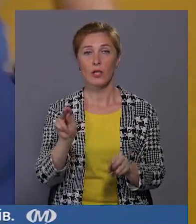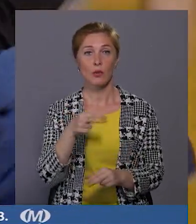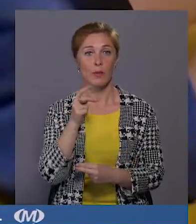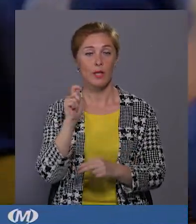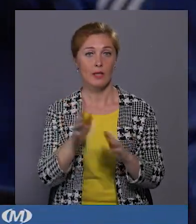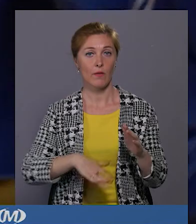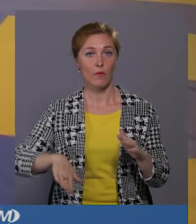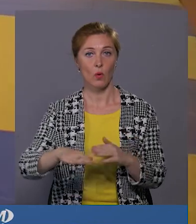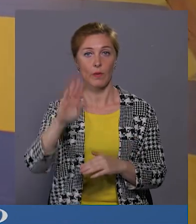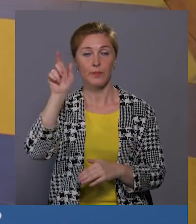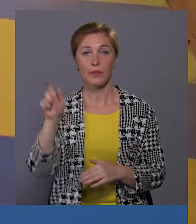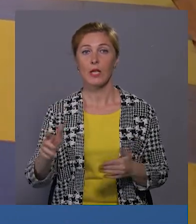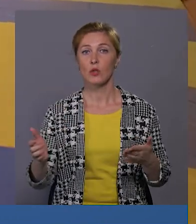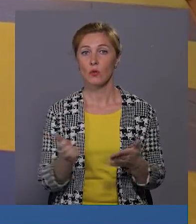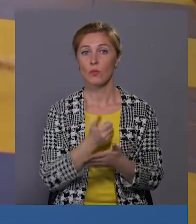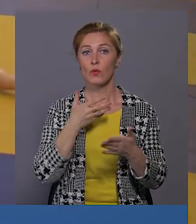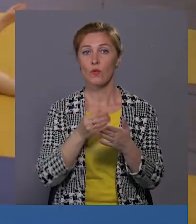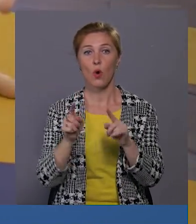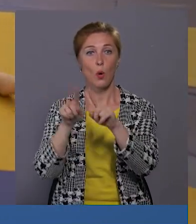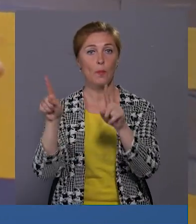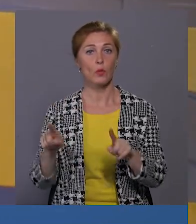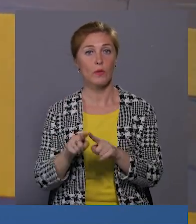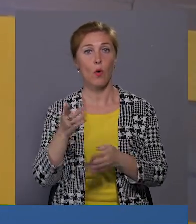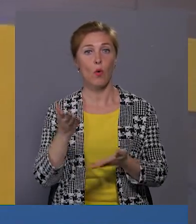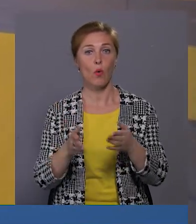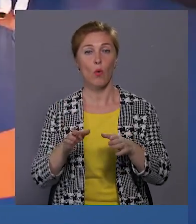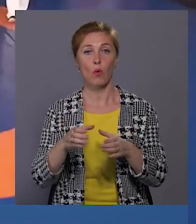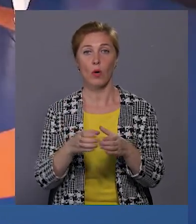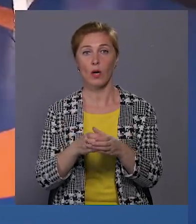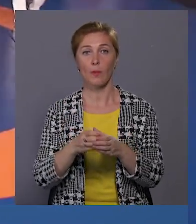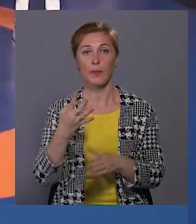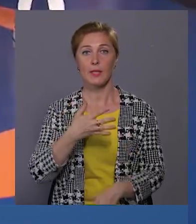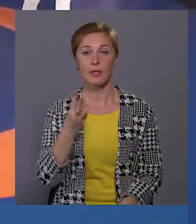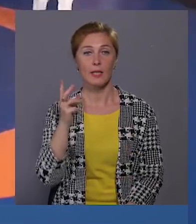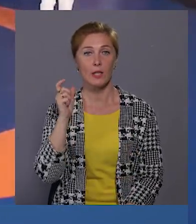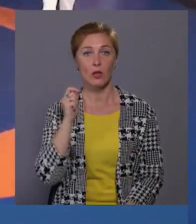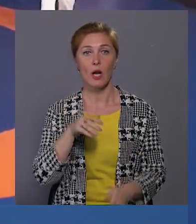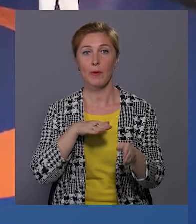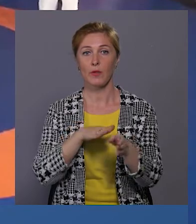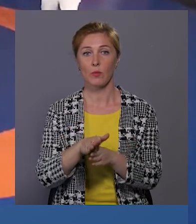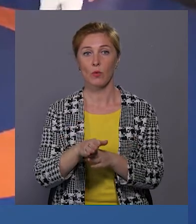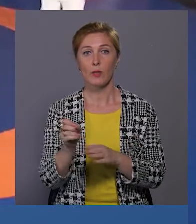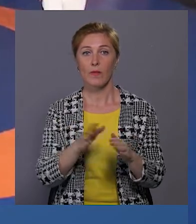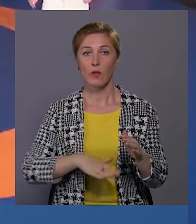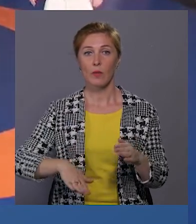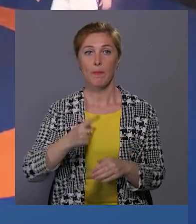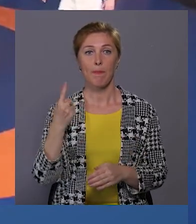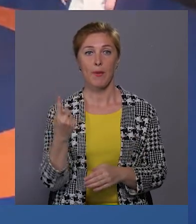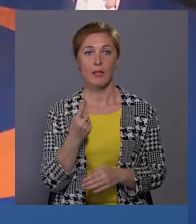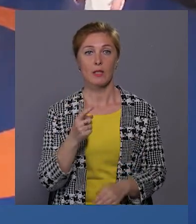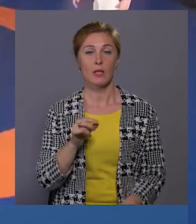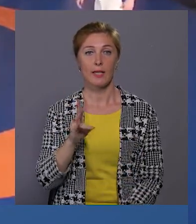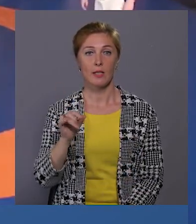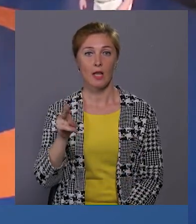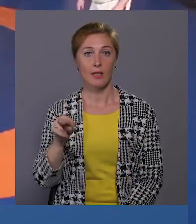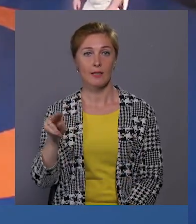Європи. Ельмір Алієв здобув свою путівку у ваговій категорії 53 кілограми. Відбудеться європейська першість у Нідерландах.